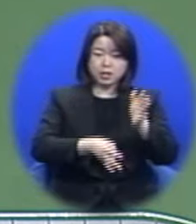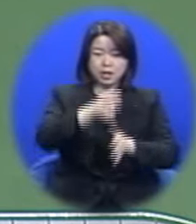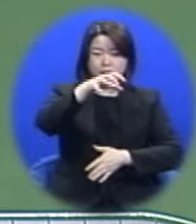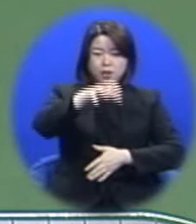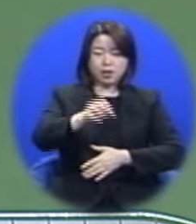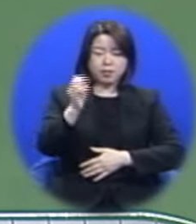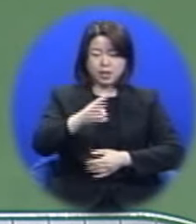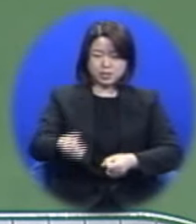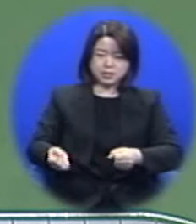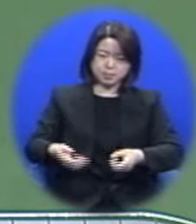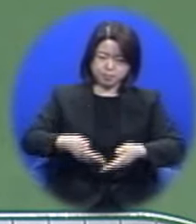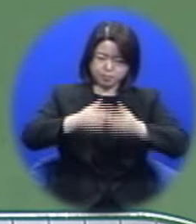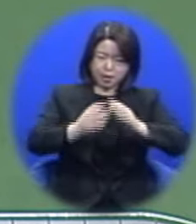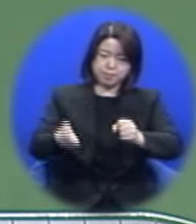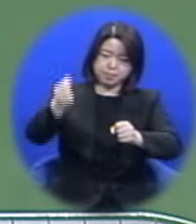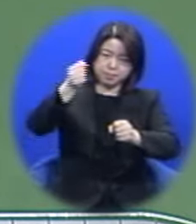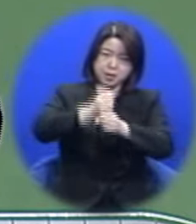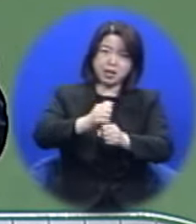재건되게 됩니다.